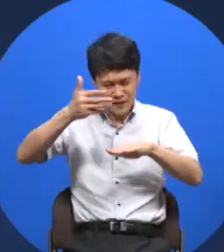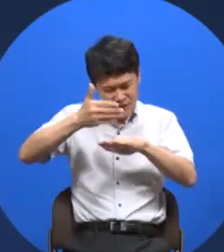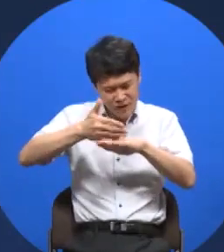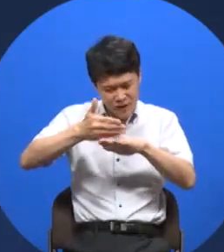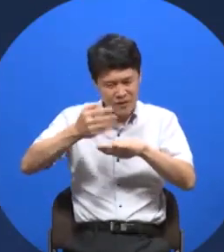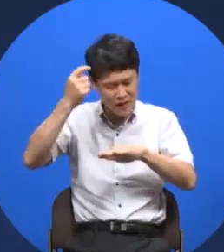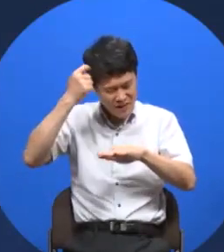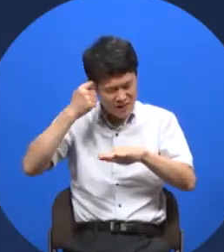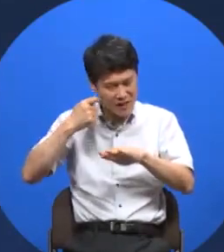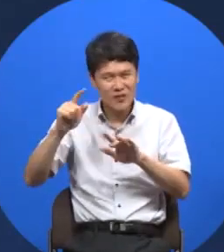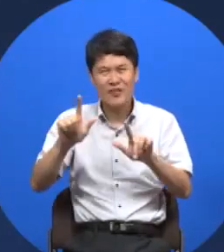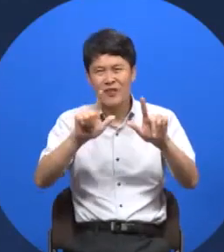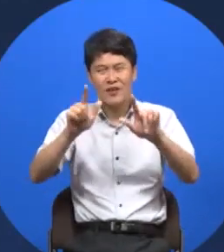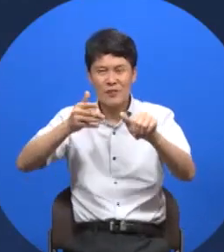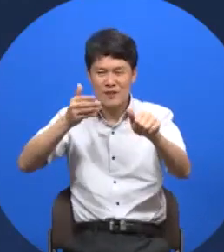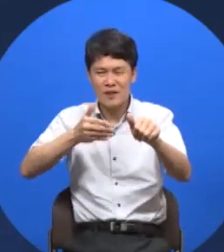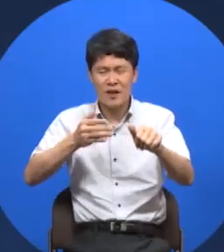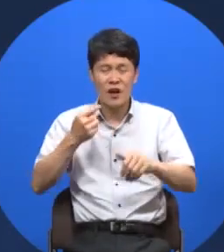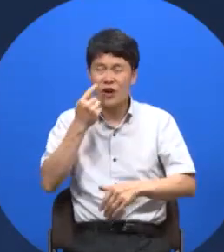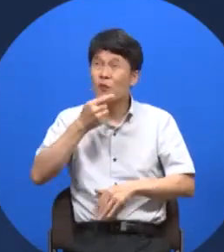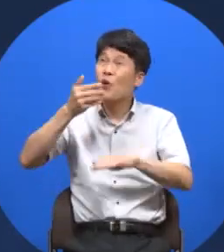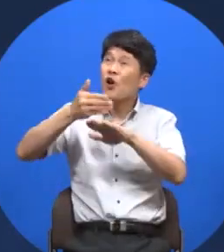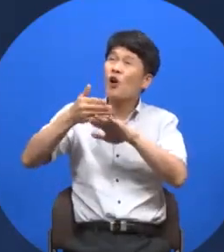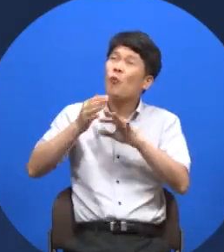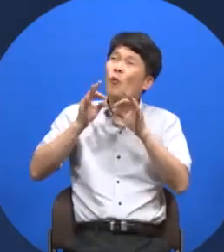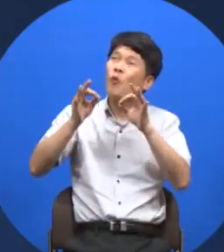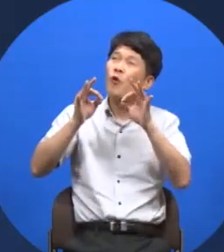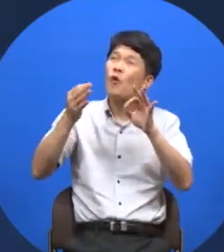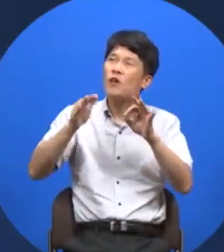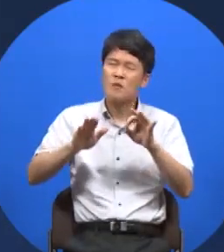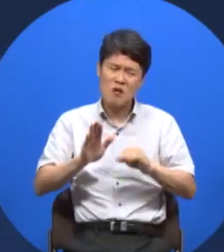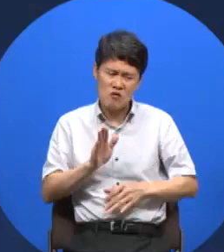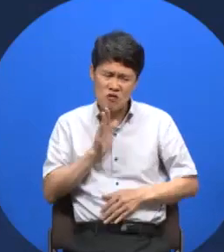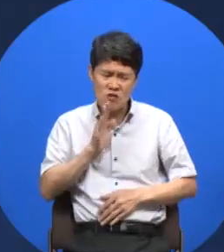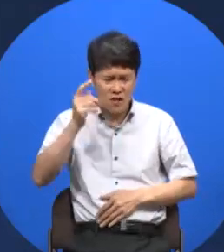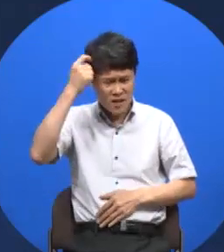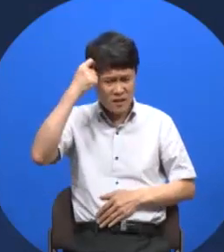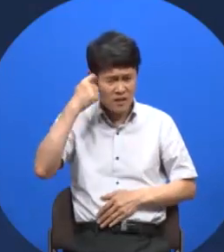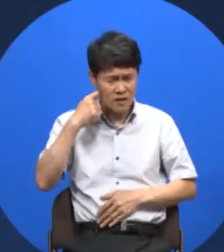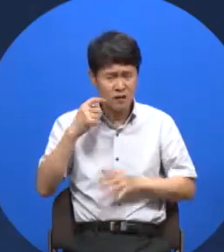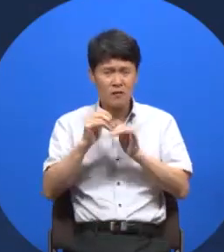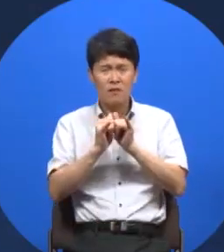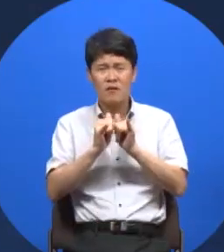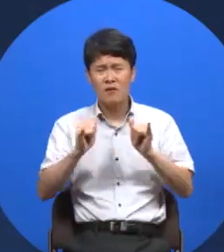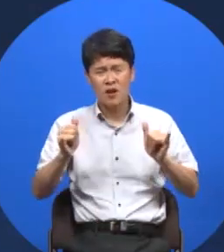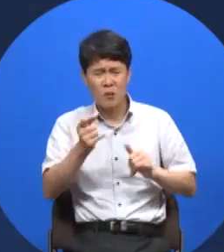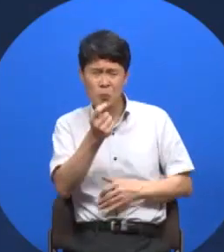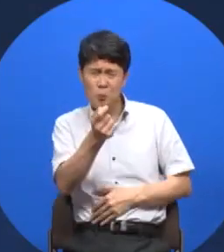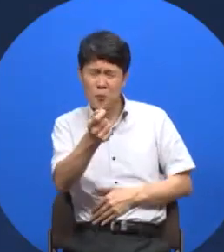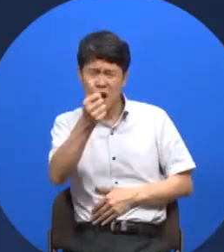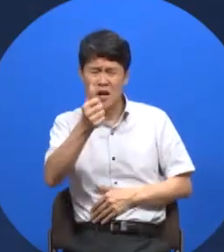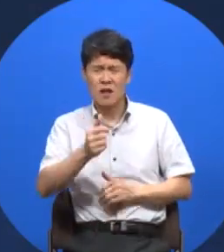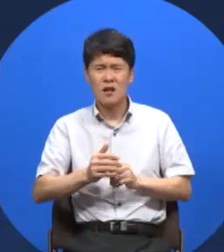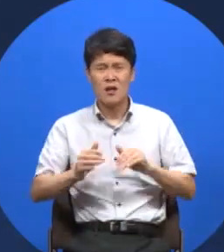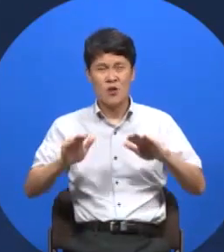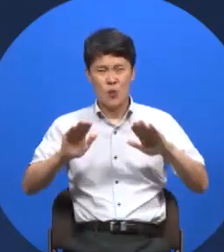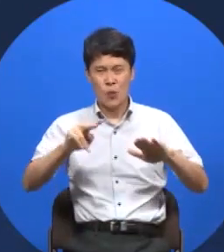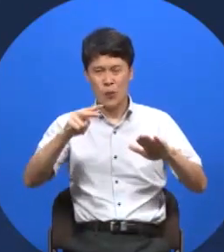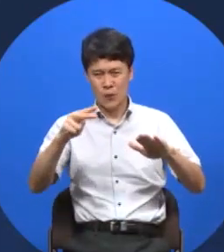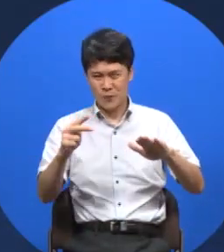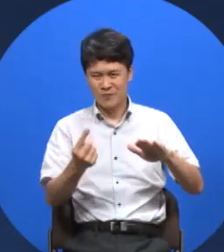살자. 우리들이 입으로는 감사를 외치지만 진정으로 느끼는 사람은 적은 것 같다.